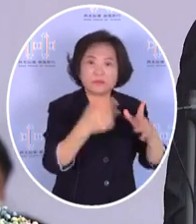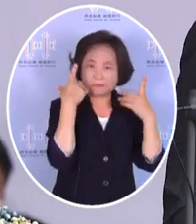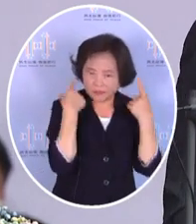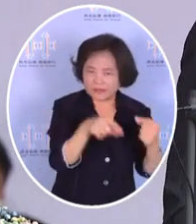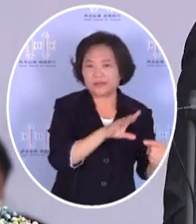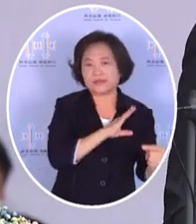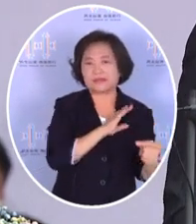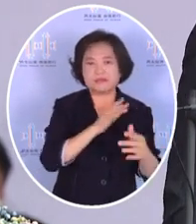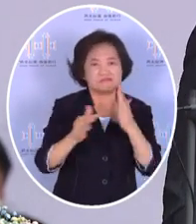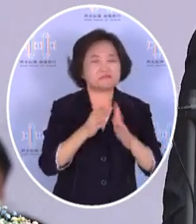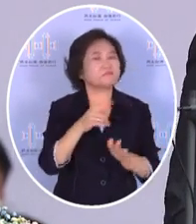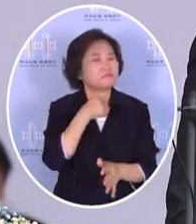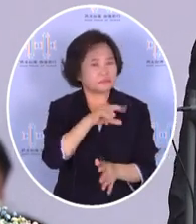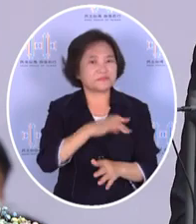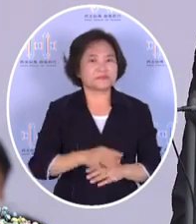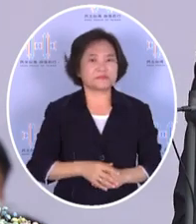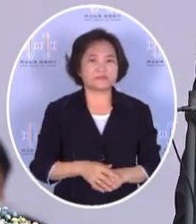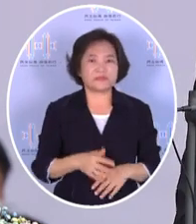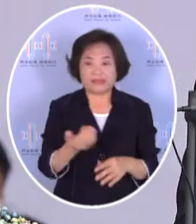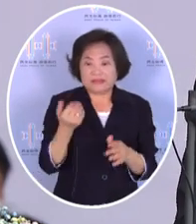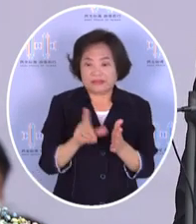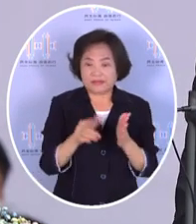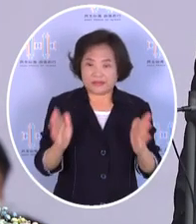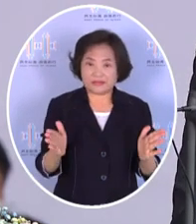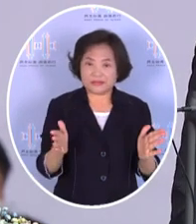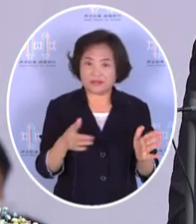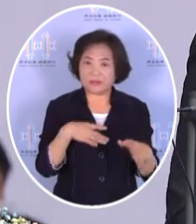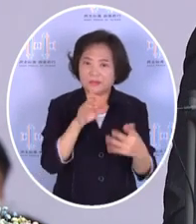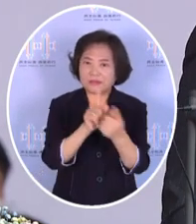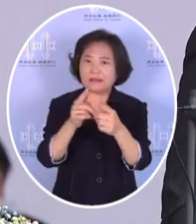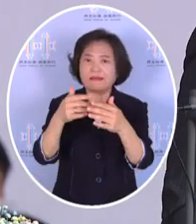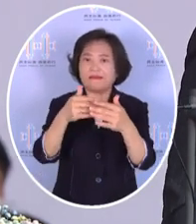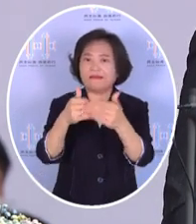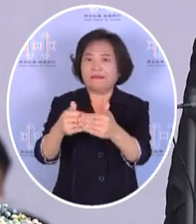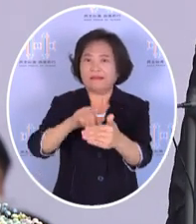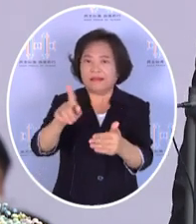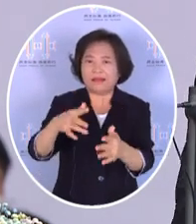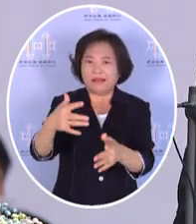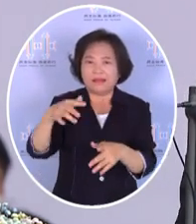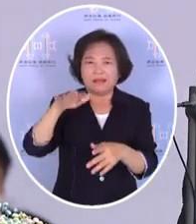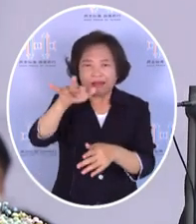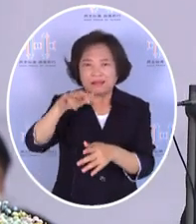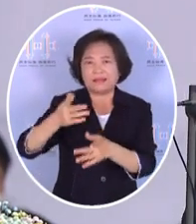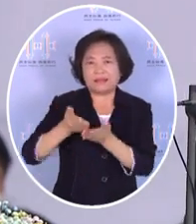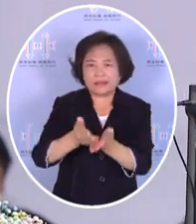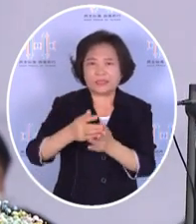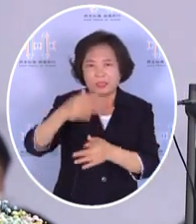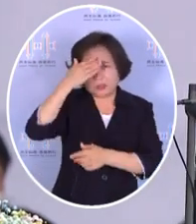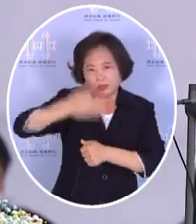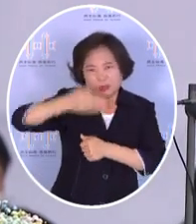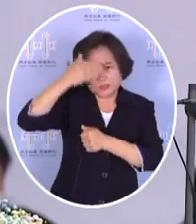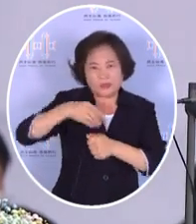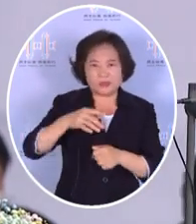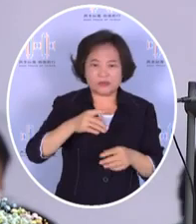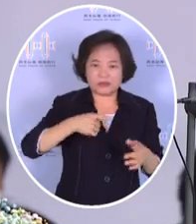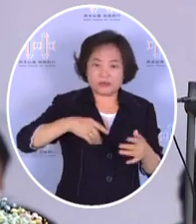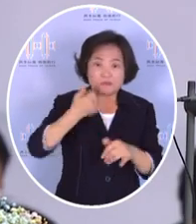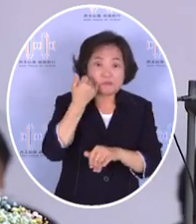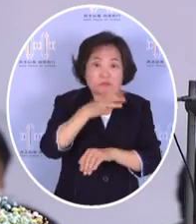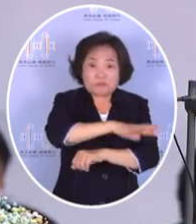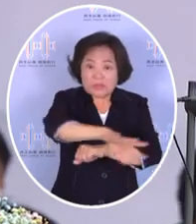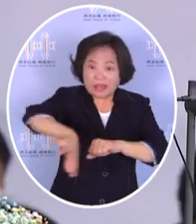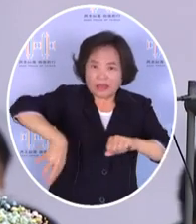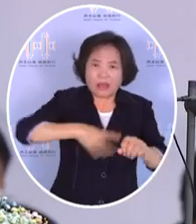则。这段时间，面对对岸基建的骚扰，台海情势虽然比较紧